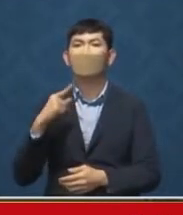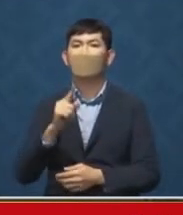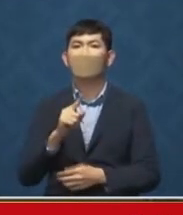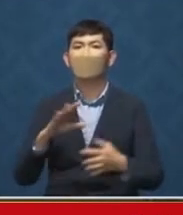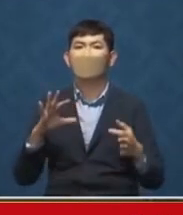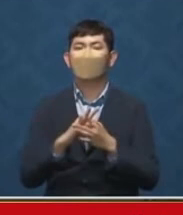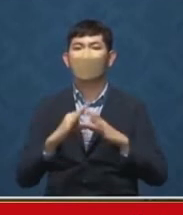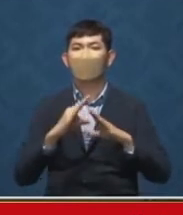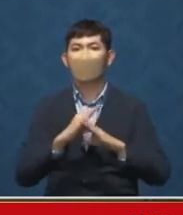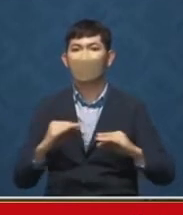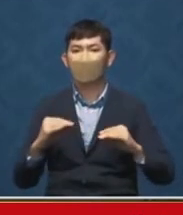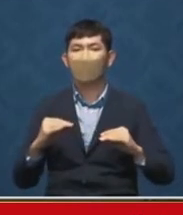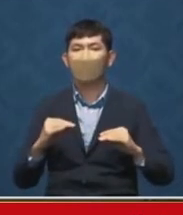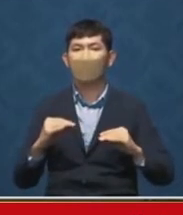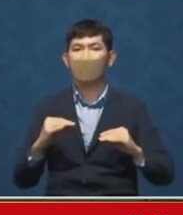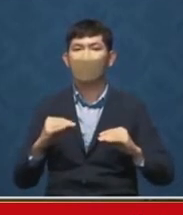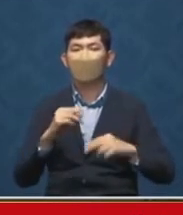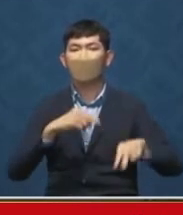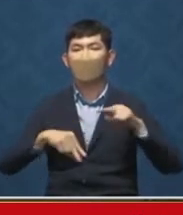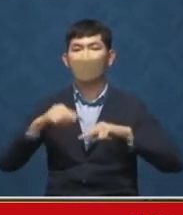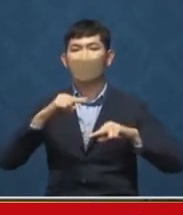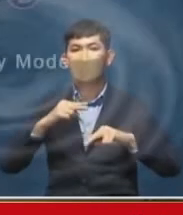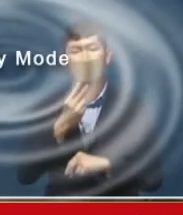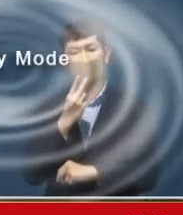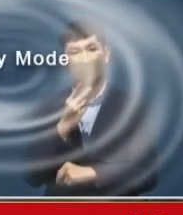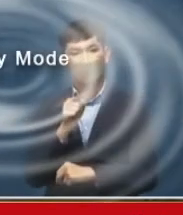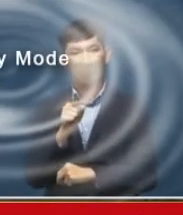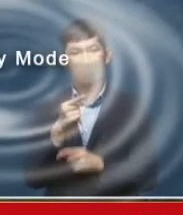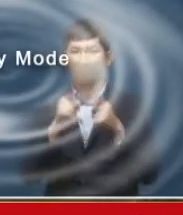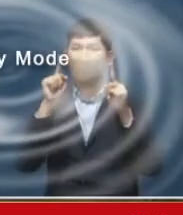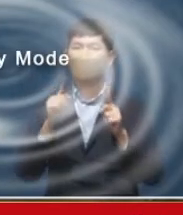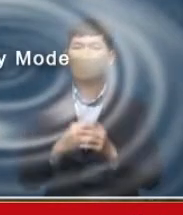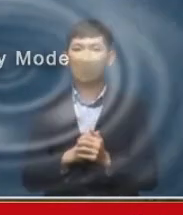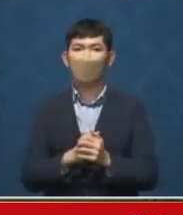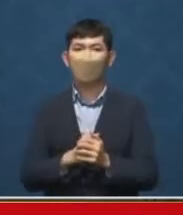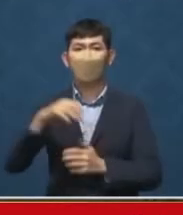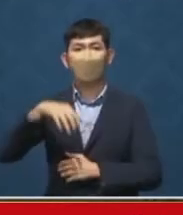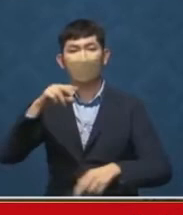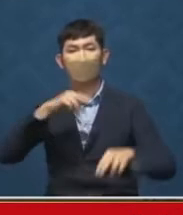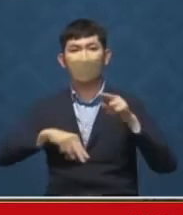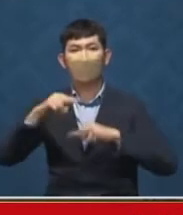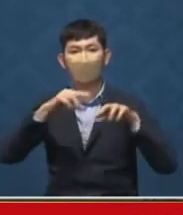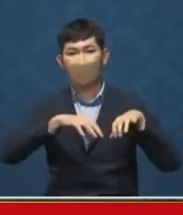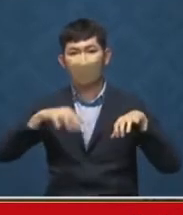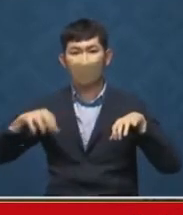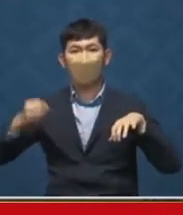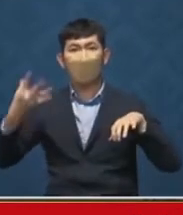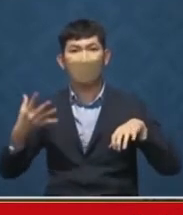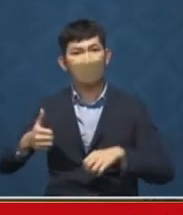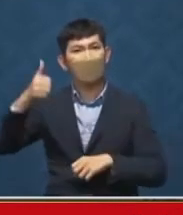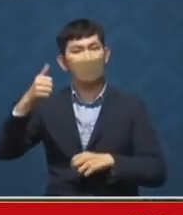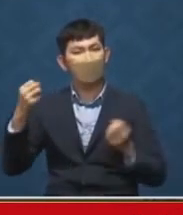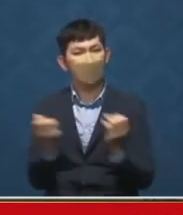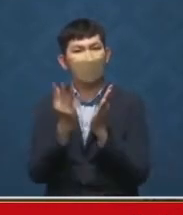ะกระทบกับประโยชน์ในการรักษาความสงบเรียบร้อยมาก็ประหลาดอีกหน่วยง